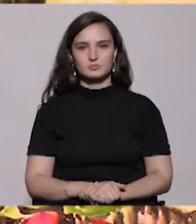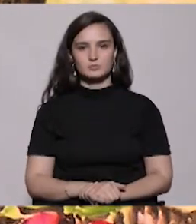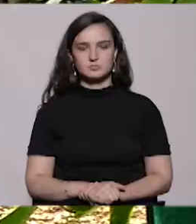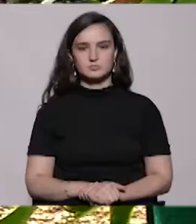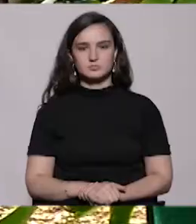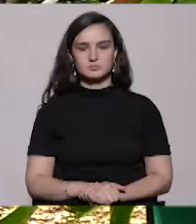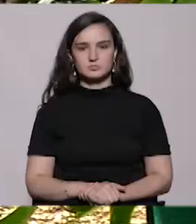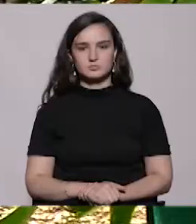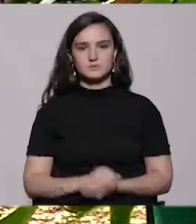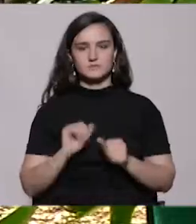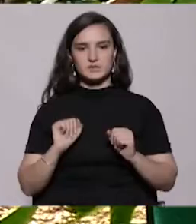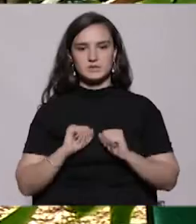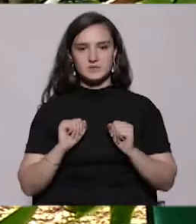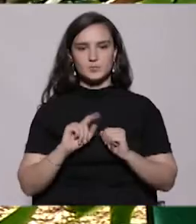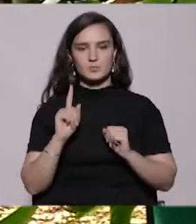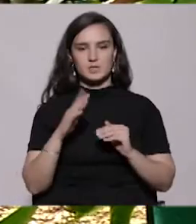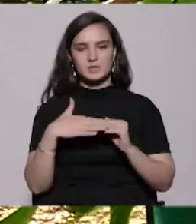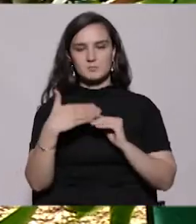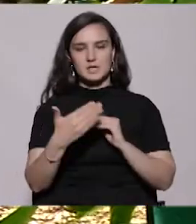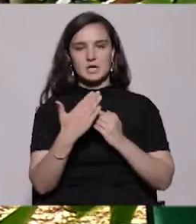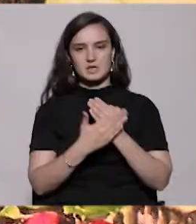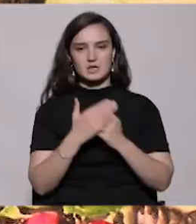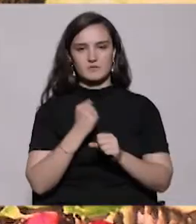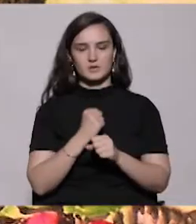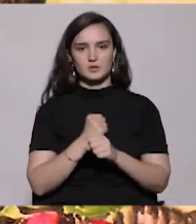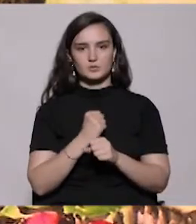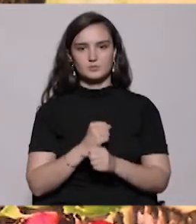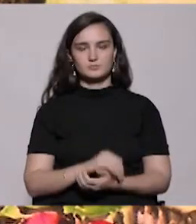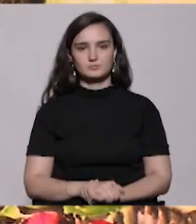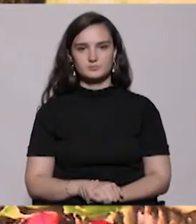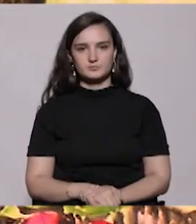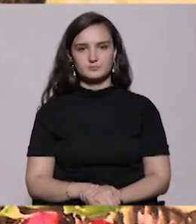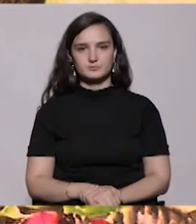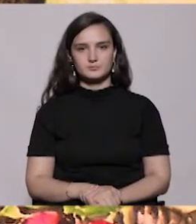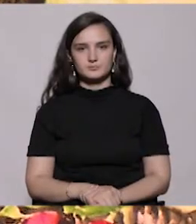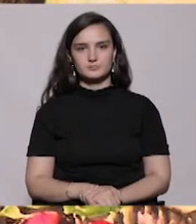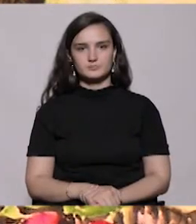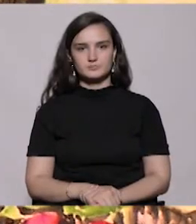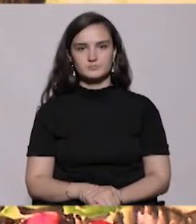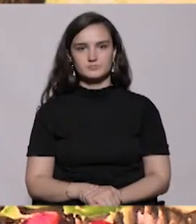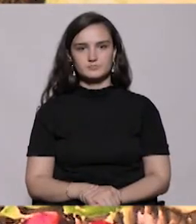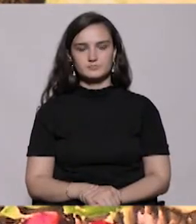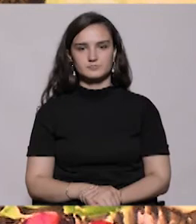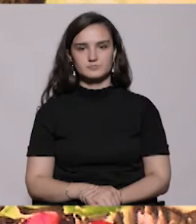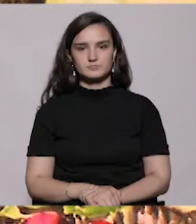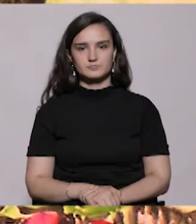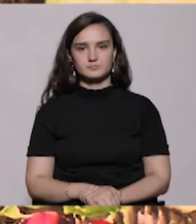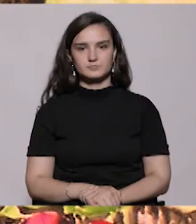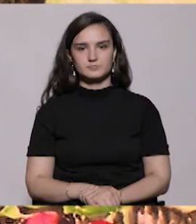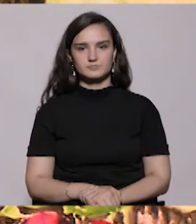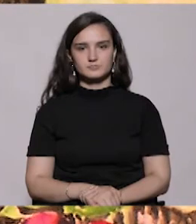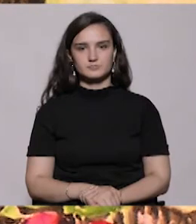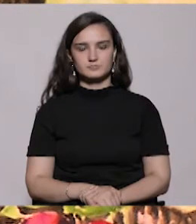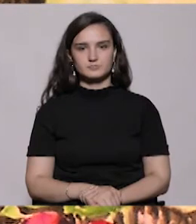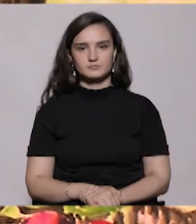როგორც დაგპირდით, ვეცდები რომ ერთი მხარე გავაკეთო, ხო? აი ნახეთ და იმის